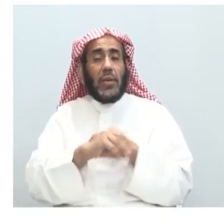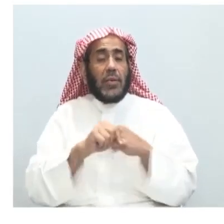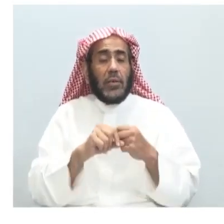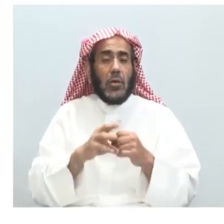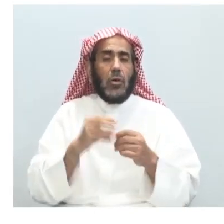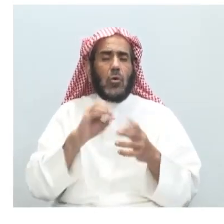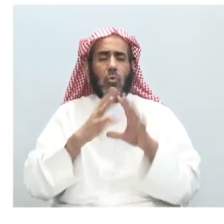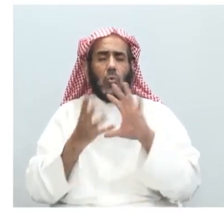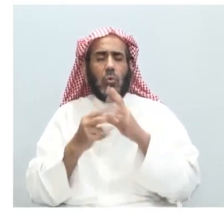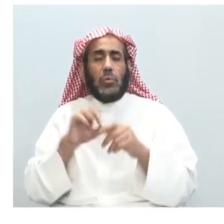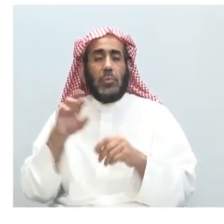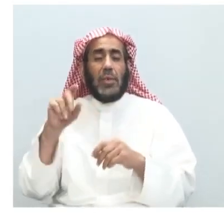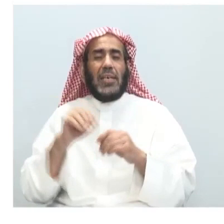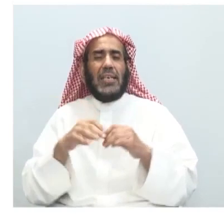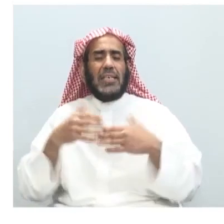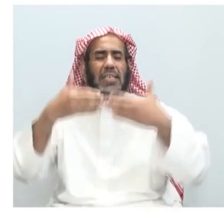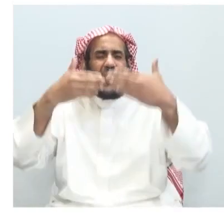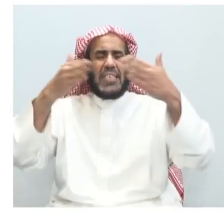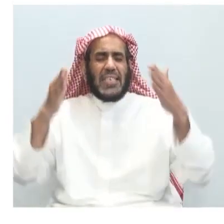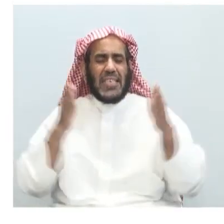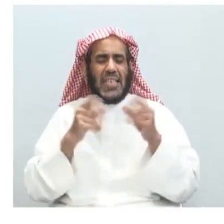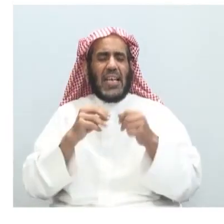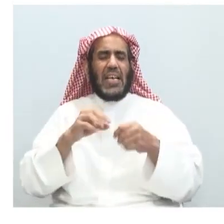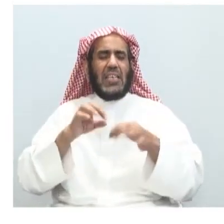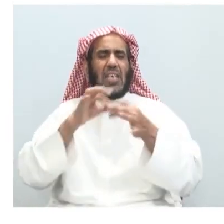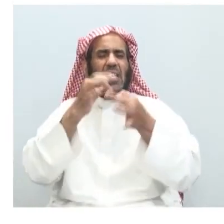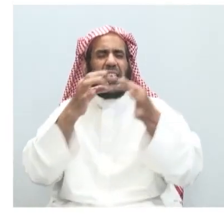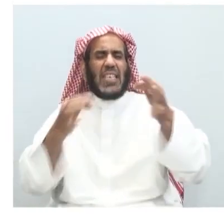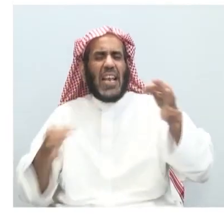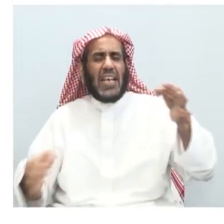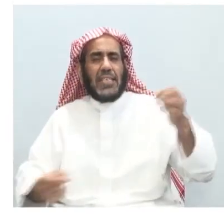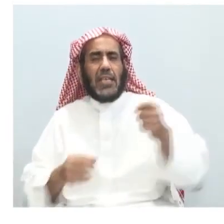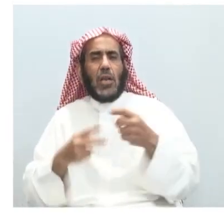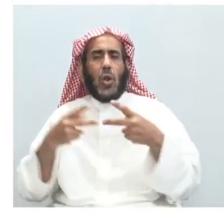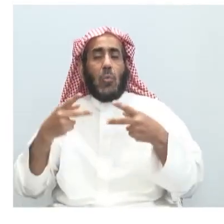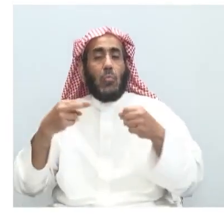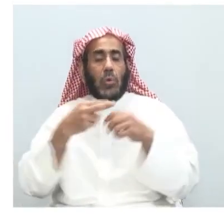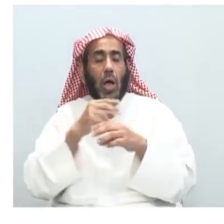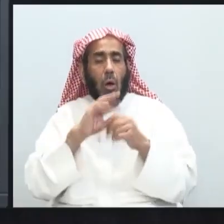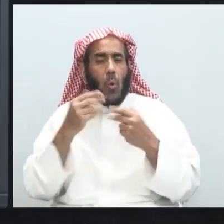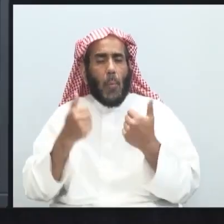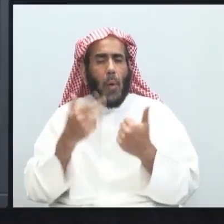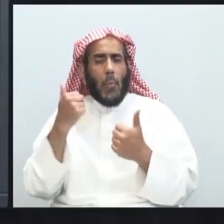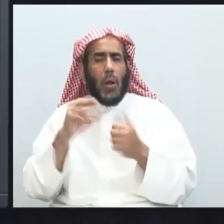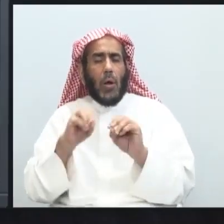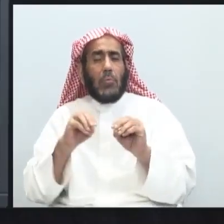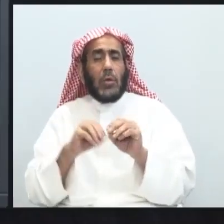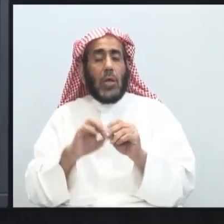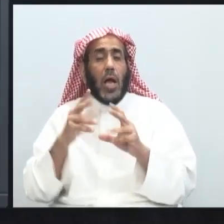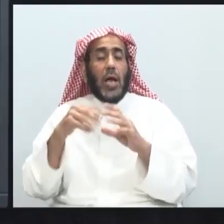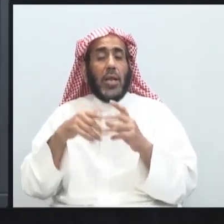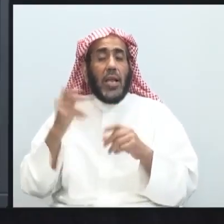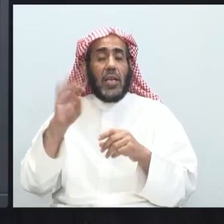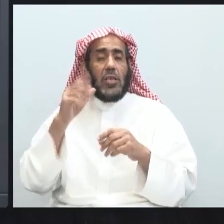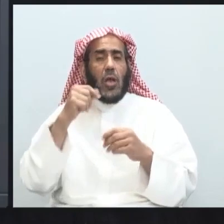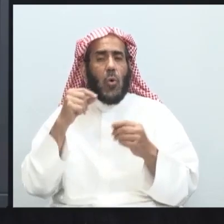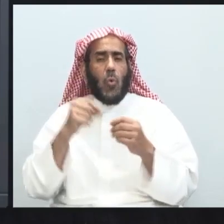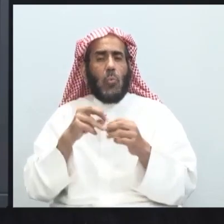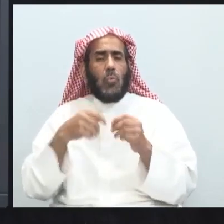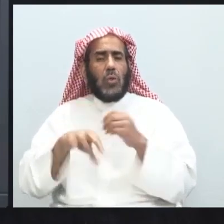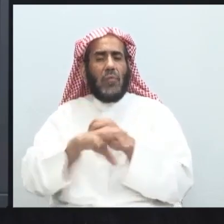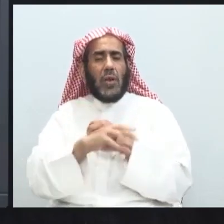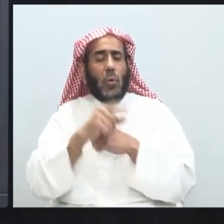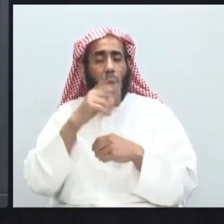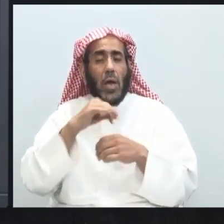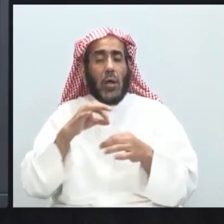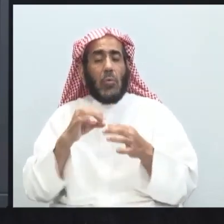يشبه السياج للسلاسل المتقاطعه انتظر لحظه قبل قليل قلنا ان النشا يكون متفرع